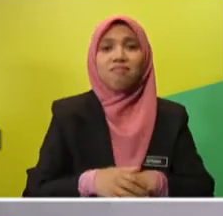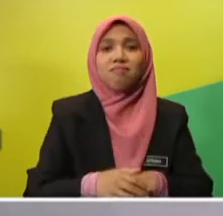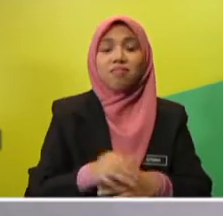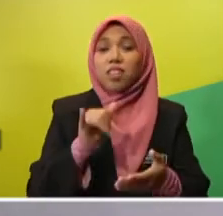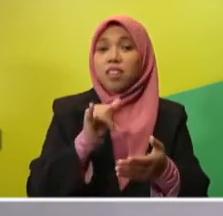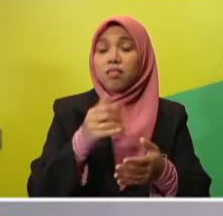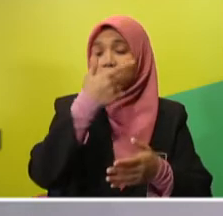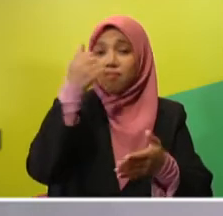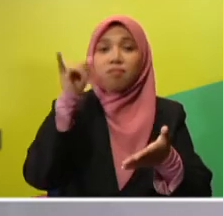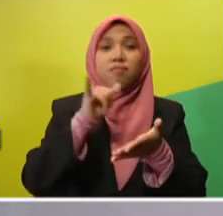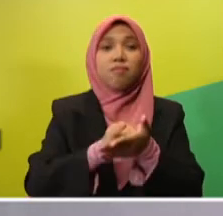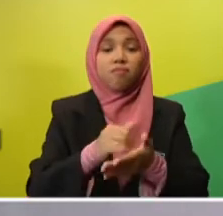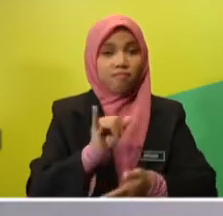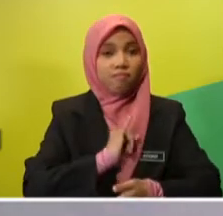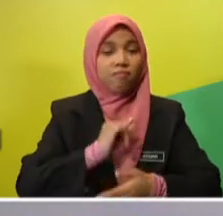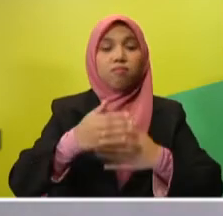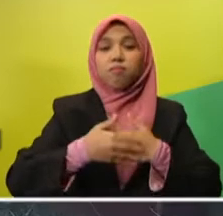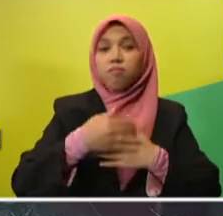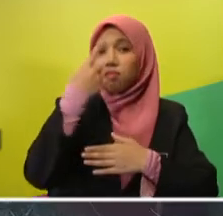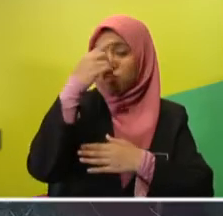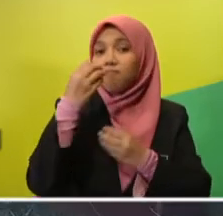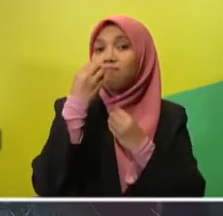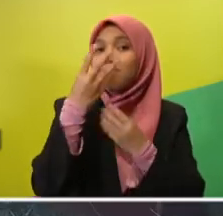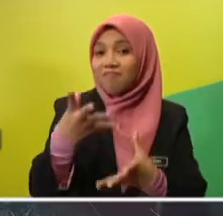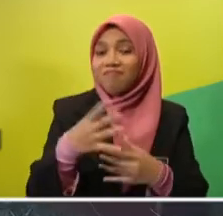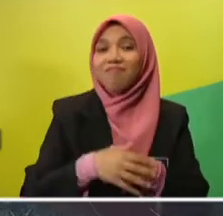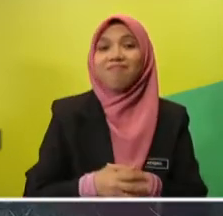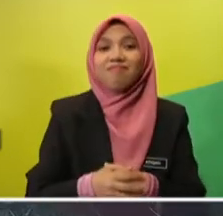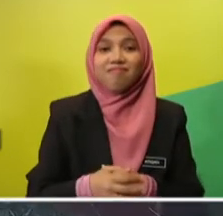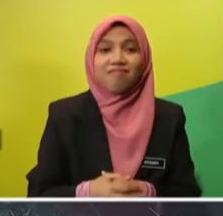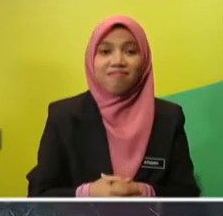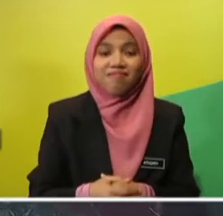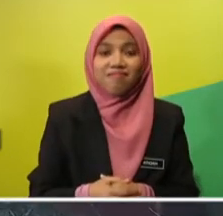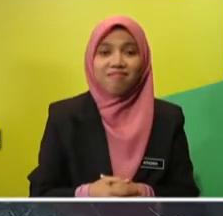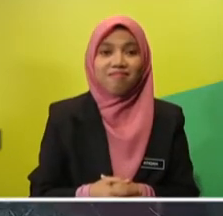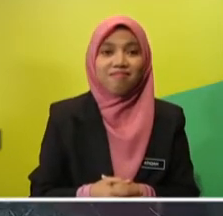terangkan. Terima kasih juga untuk cikgu. Kak Rina sangat-sangat menyerap ilmu hari ini.